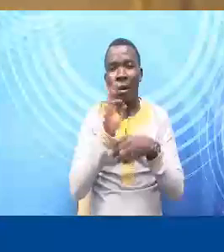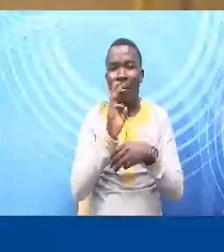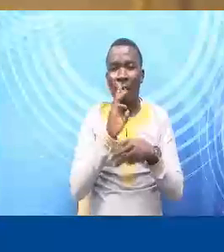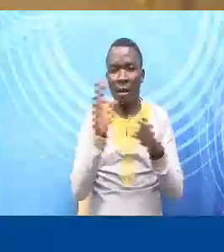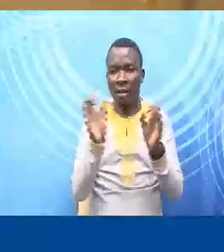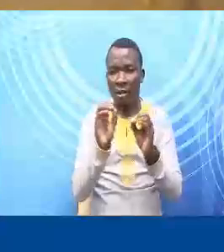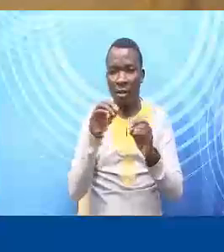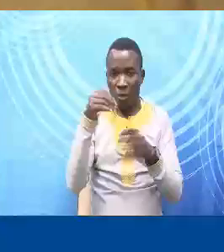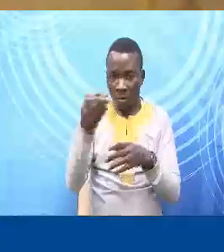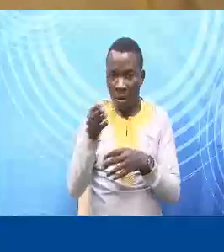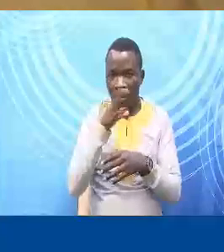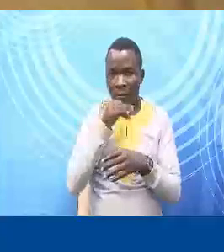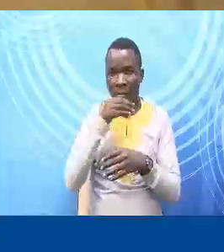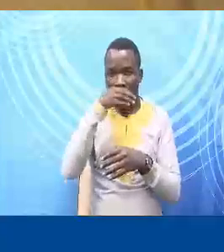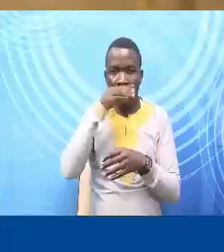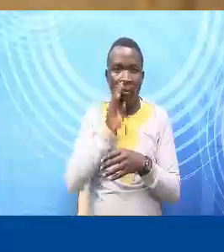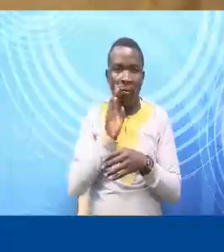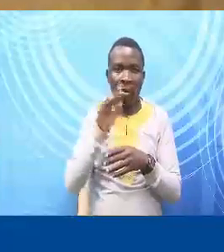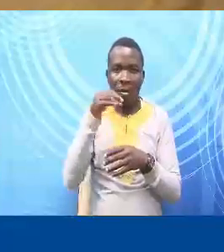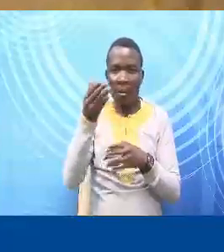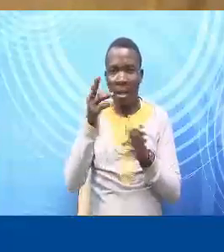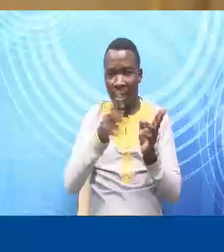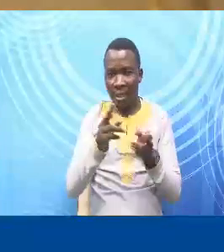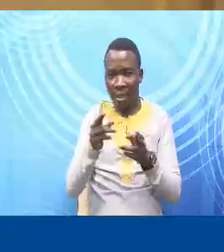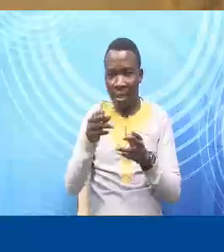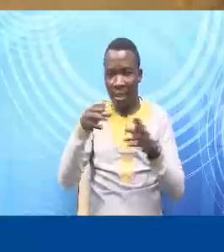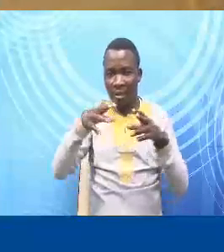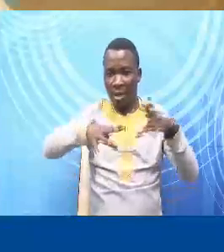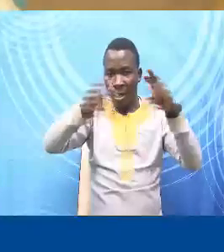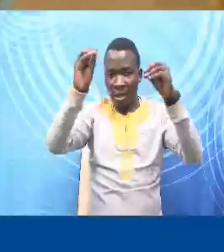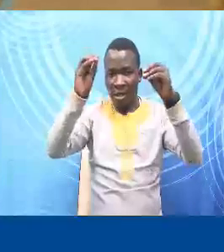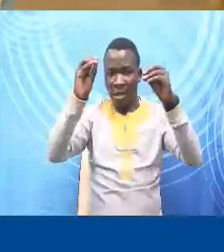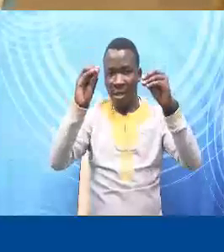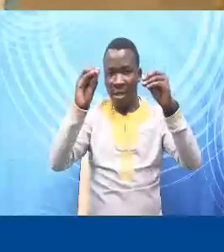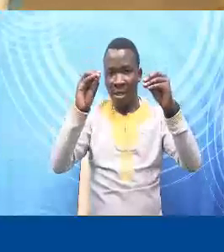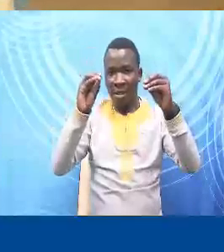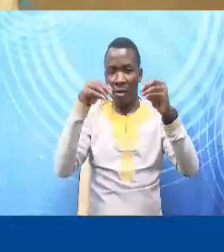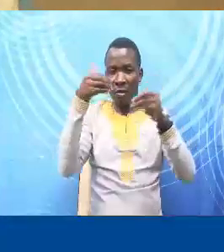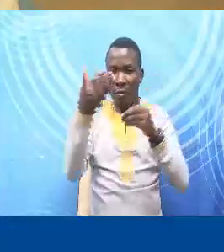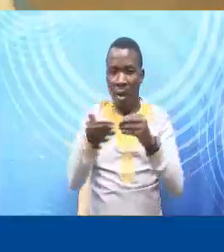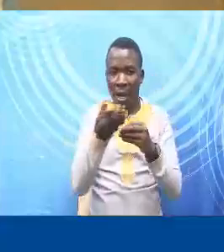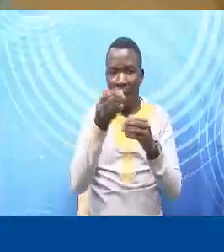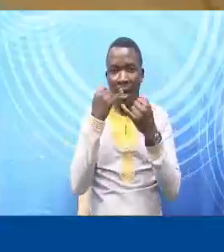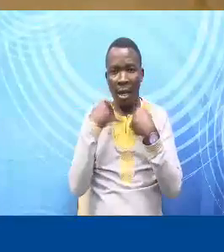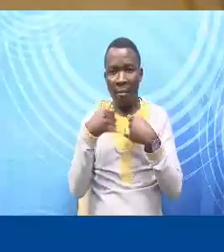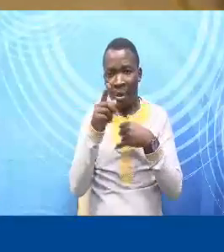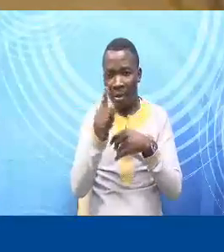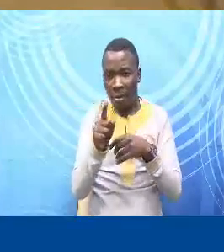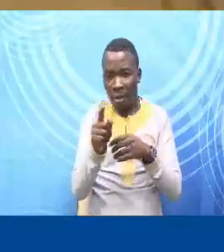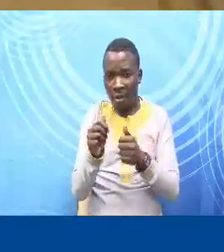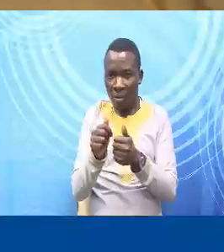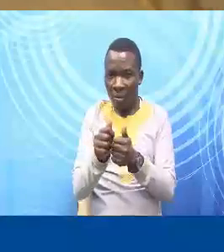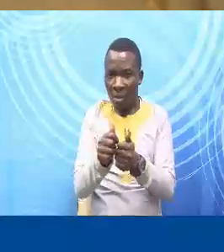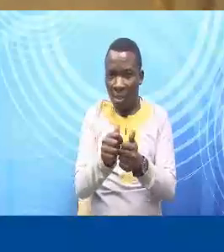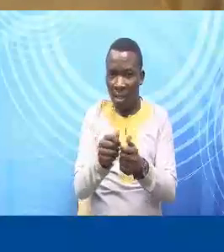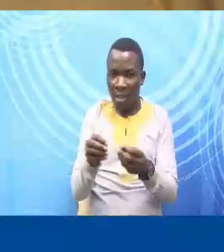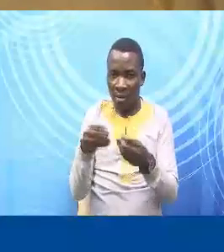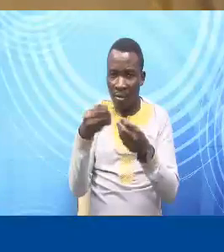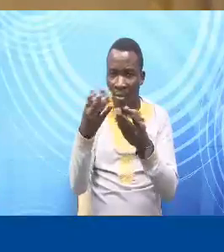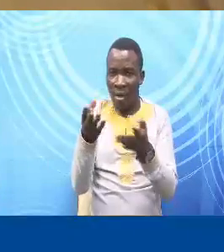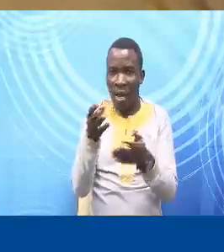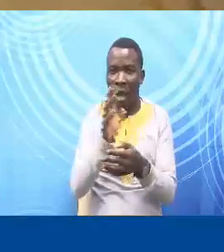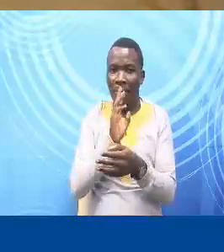yarayi kunywera muno amatara asanzwe yazimya ubaje aba baturage muno nta kurya mindimi none ubwo arambwira ati mama cyuzo tugende njye kuguha